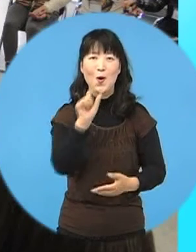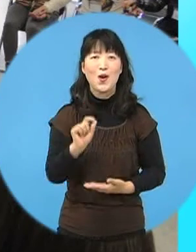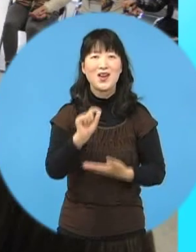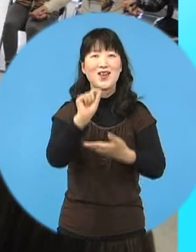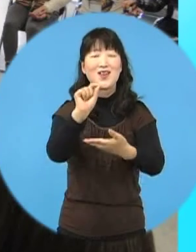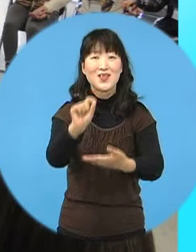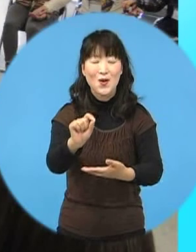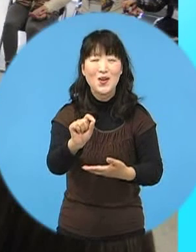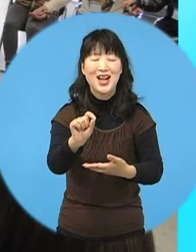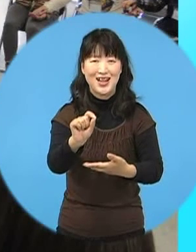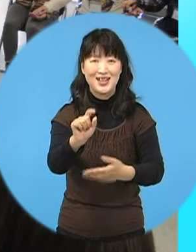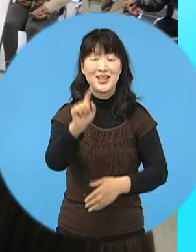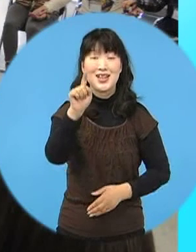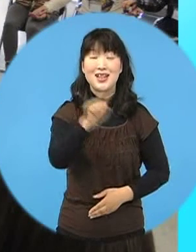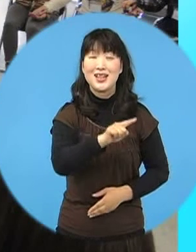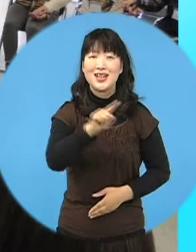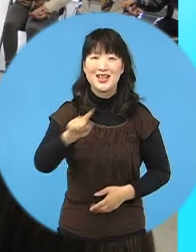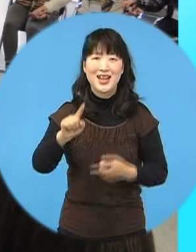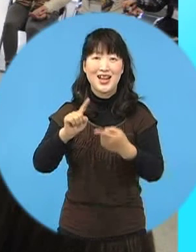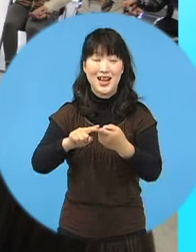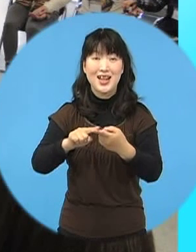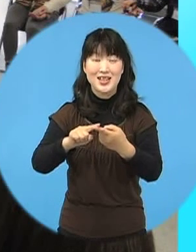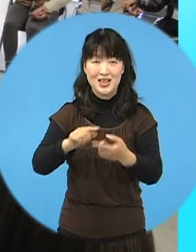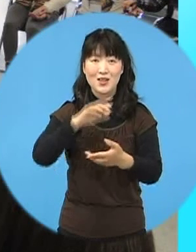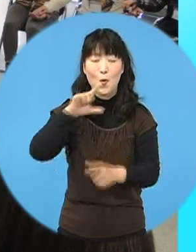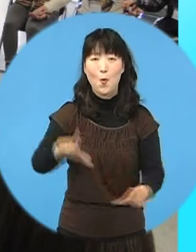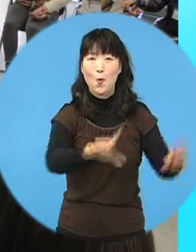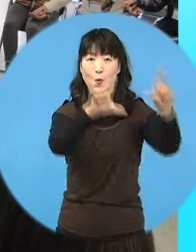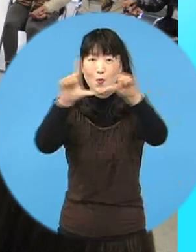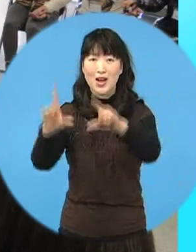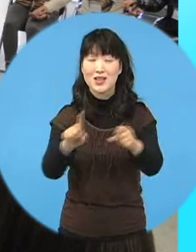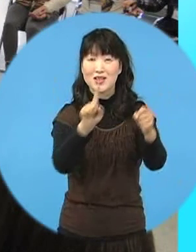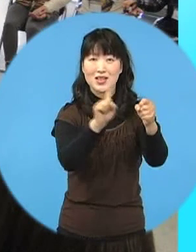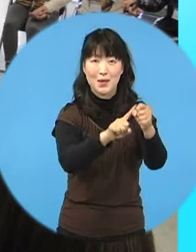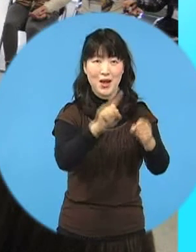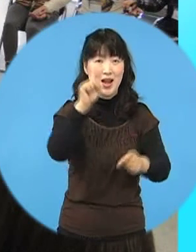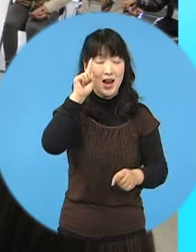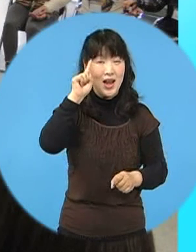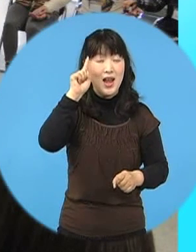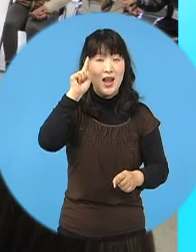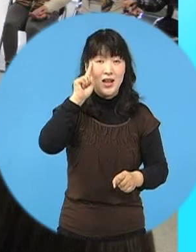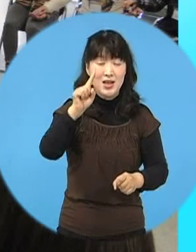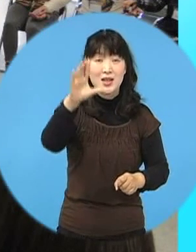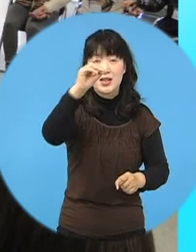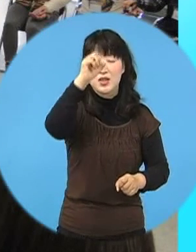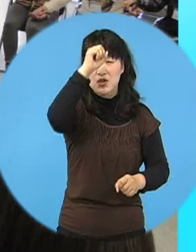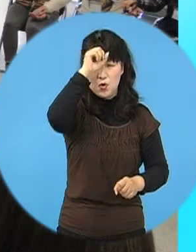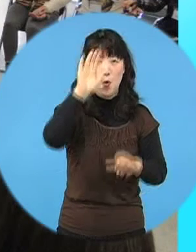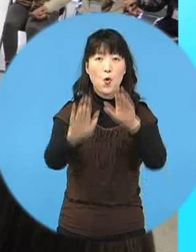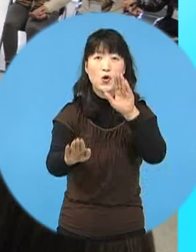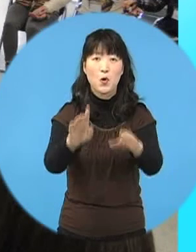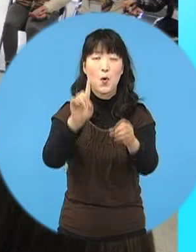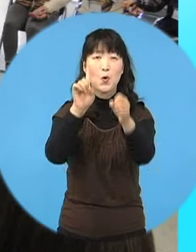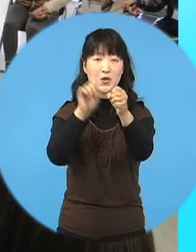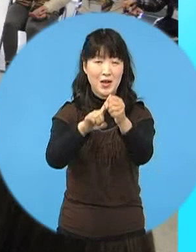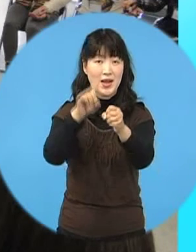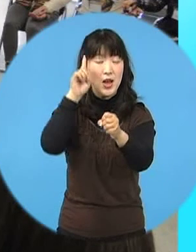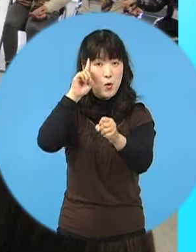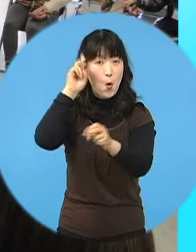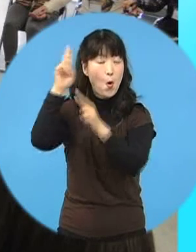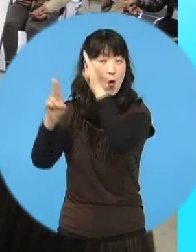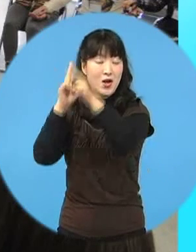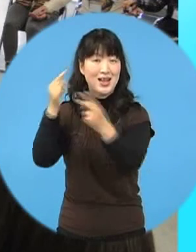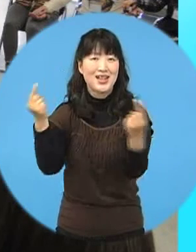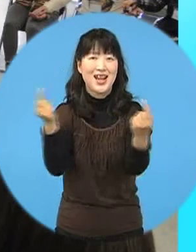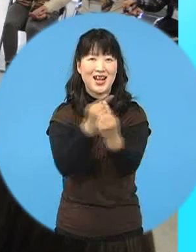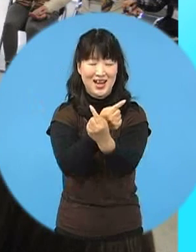人々が認知症にならず人間らしい老後を過ごせるよう、認知症予防のための脳活性化ケアゲームを市内